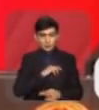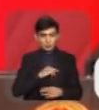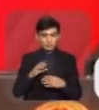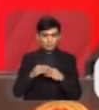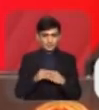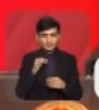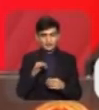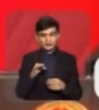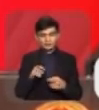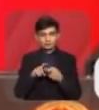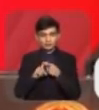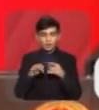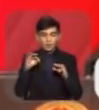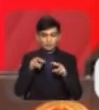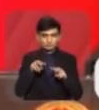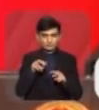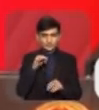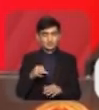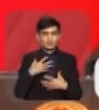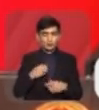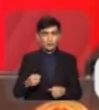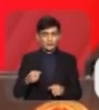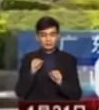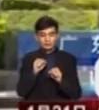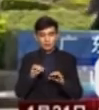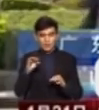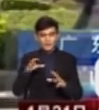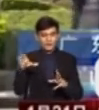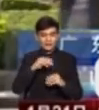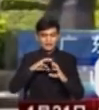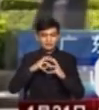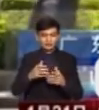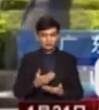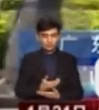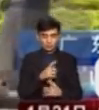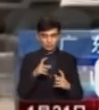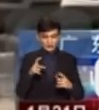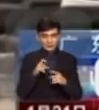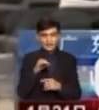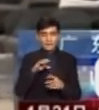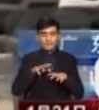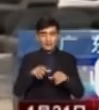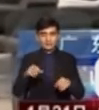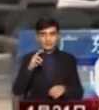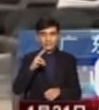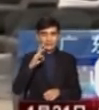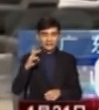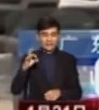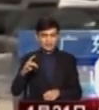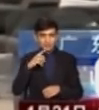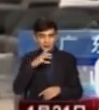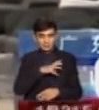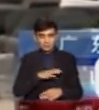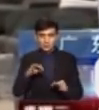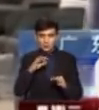чтобы держать эпидемию под контролем и охранять здоровье всех жителей Земли. Тем не менее, власти КНР опасаются дальнейшего распространения вируса.